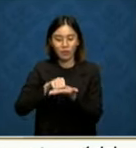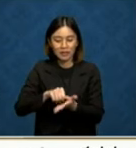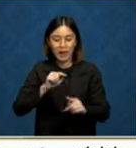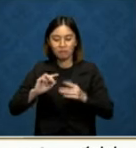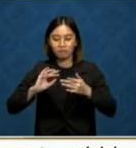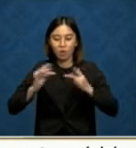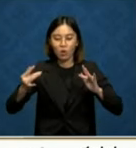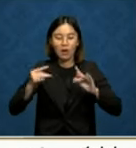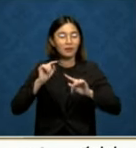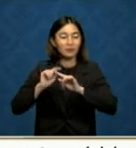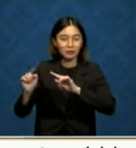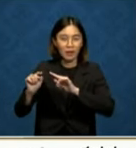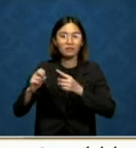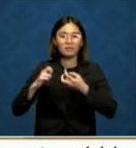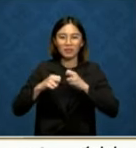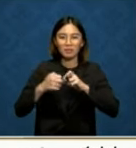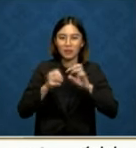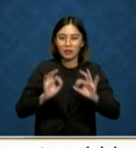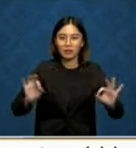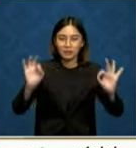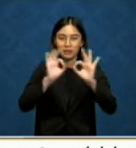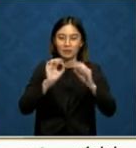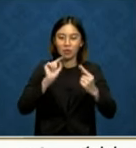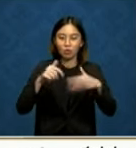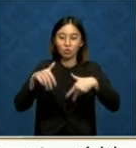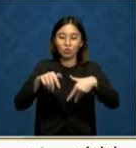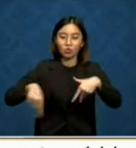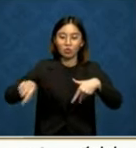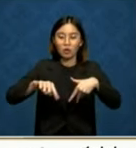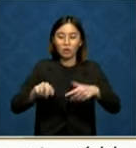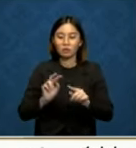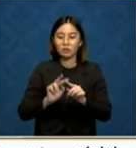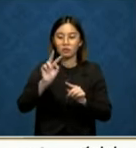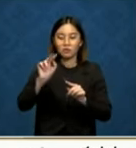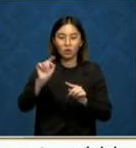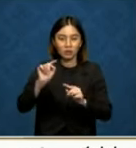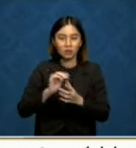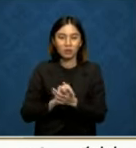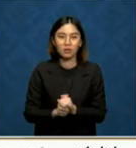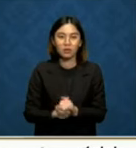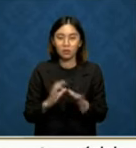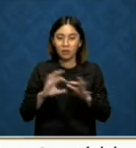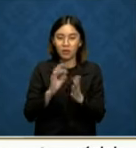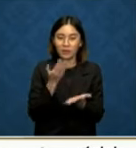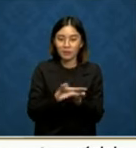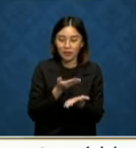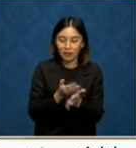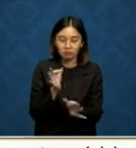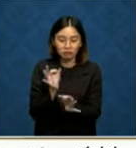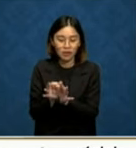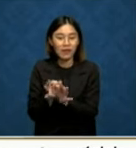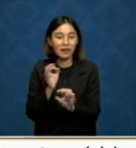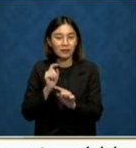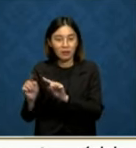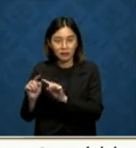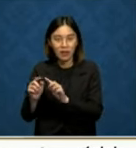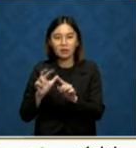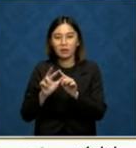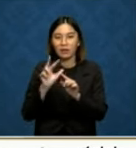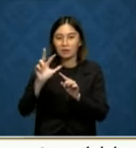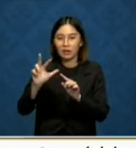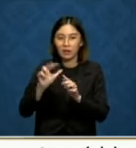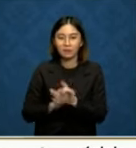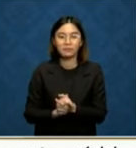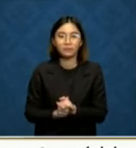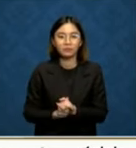ารออนไน์ที่เป็นปัญหาสำคญของผู้บริโภคประเด็นที่สองเนี่ย ก็เปนเรื่องการเงินการธนาคารแล้วกประเด็นที่ส